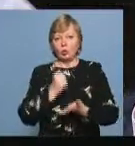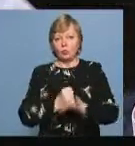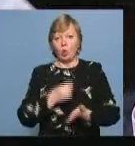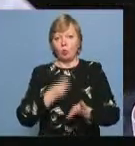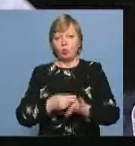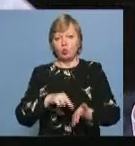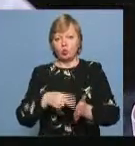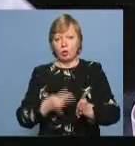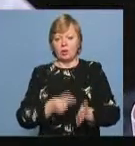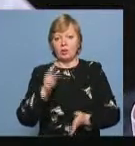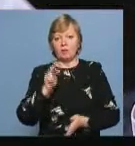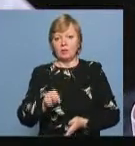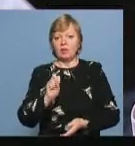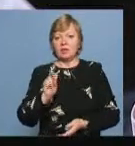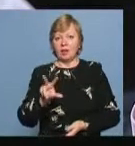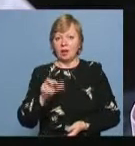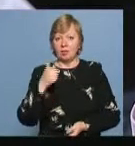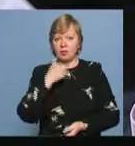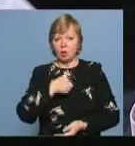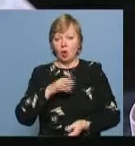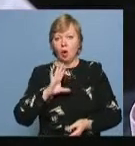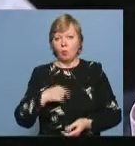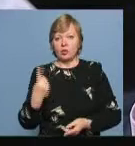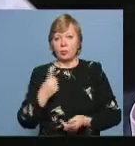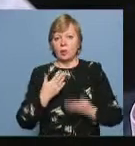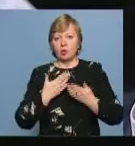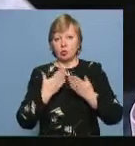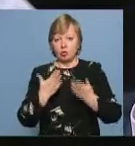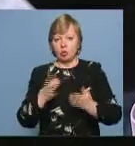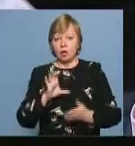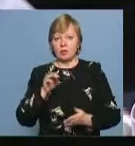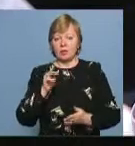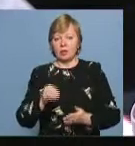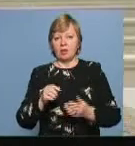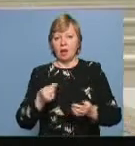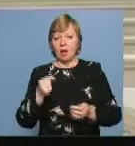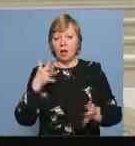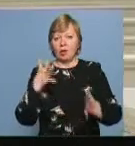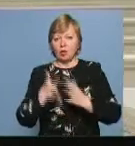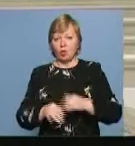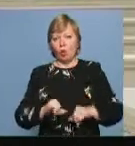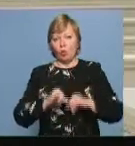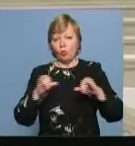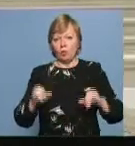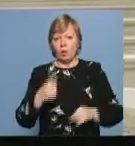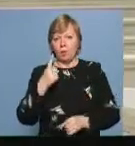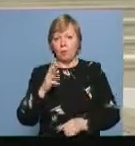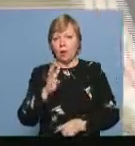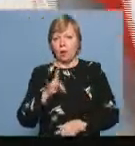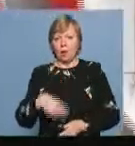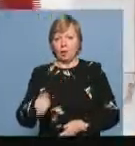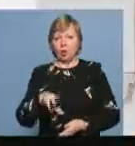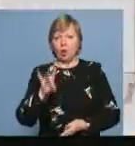на 2013 год. После первого чтения статья расходов увеличилась почти на 1 000 000 000 рублей.